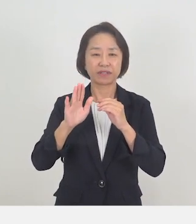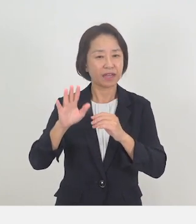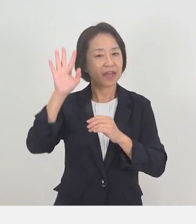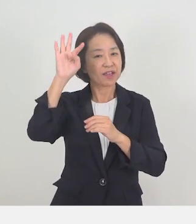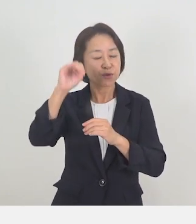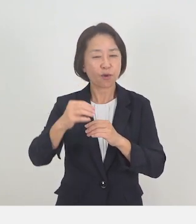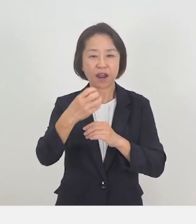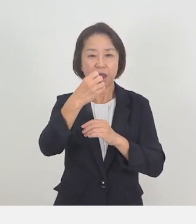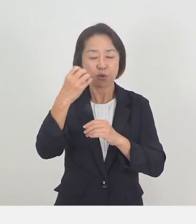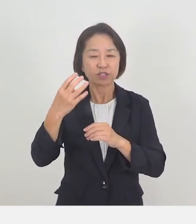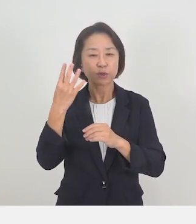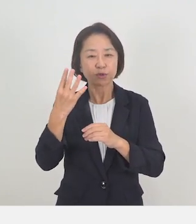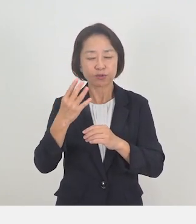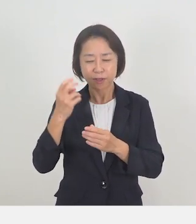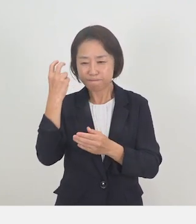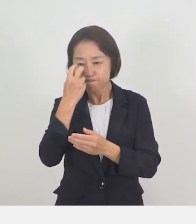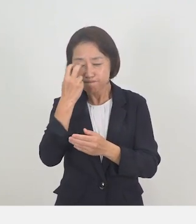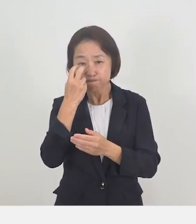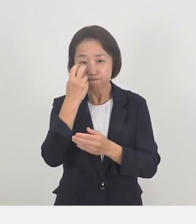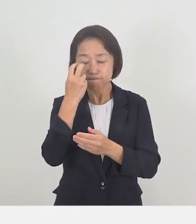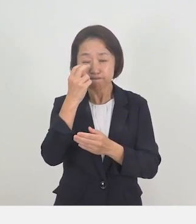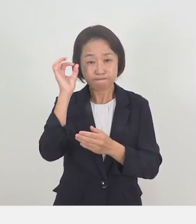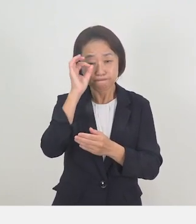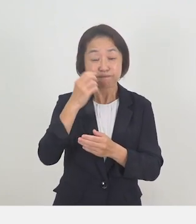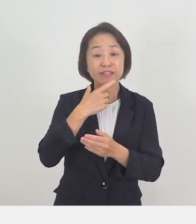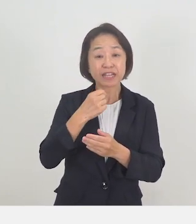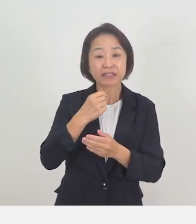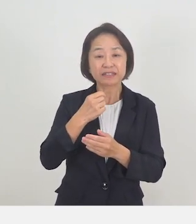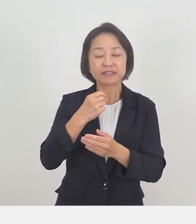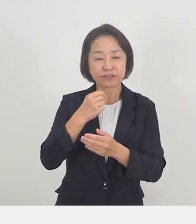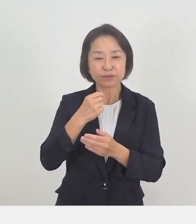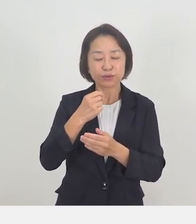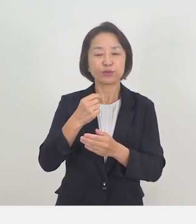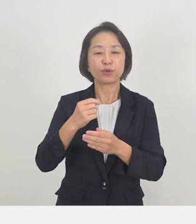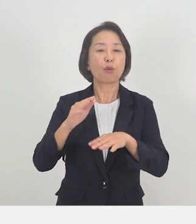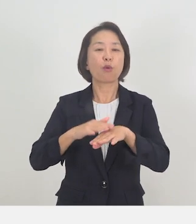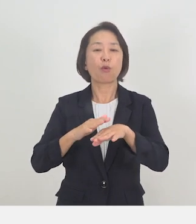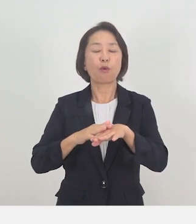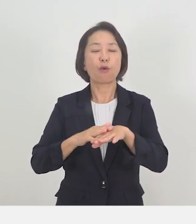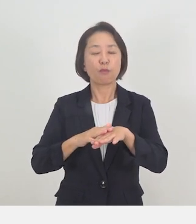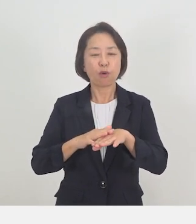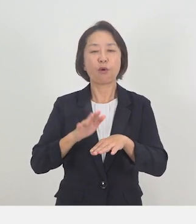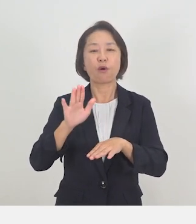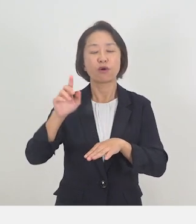星4つ以上で検索しようなどとの動きが広がることも期待されてい